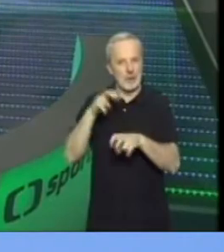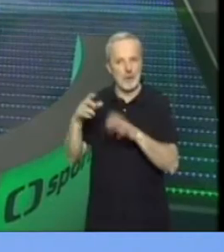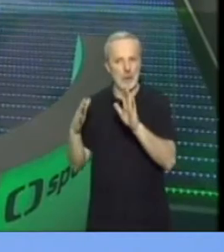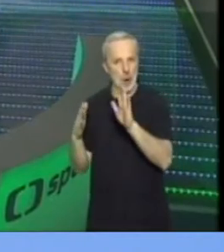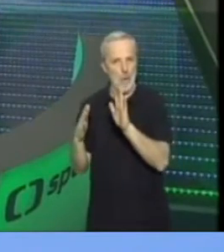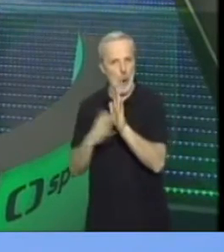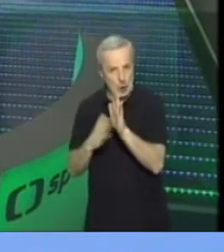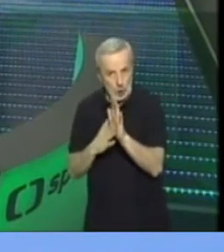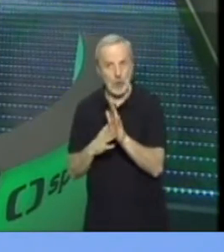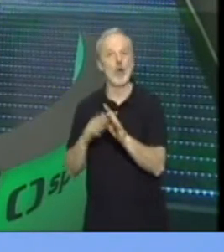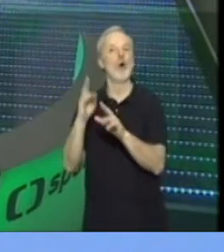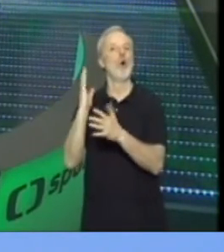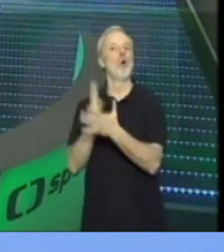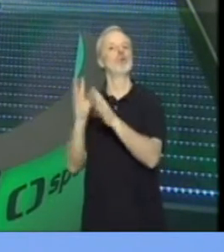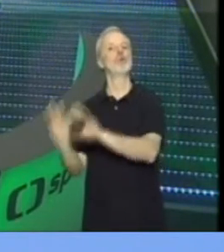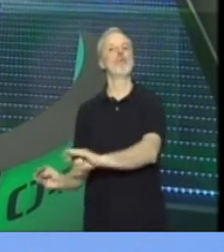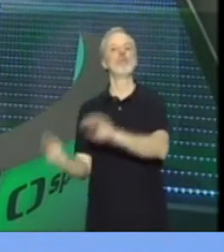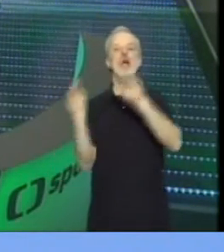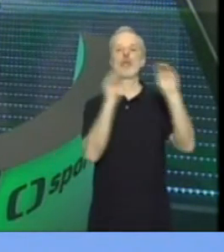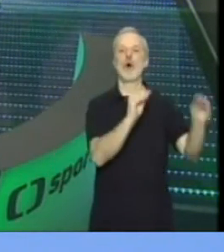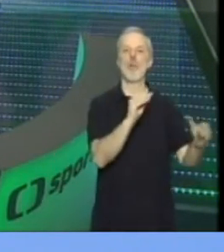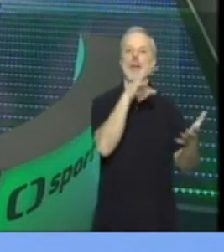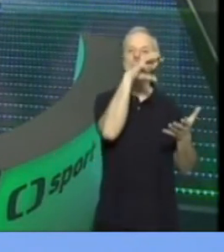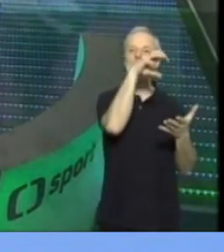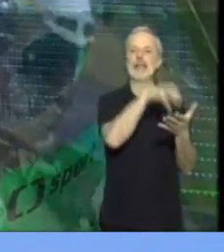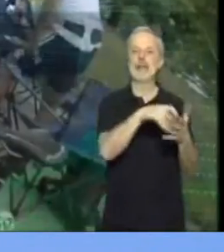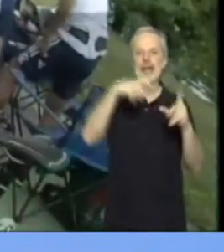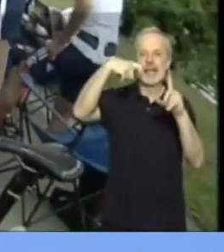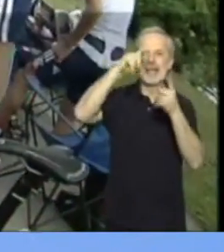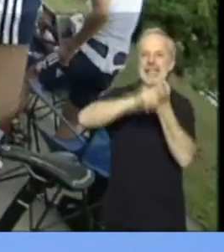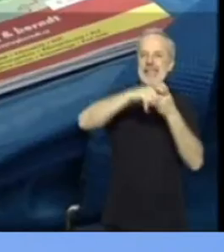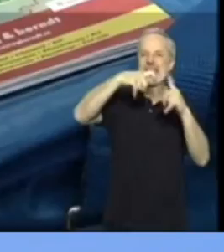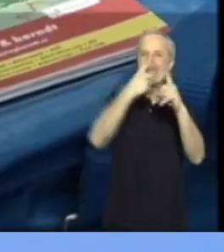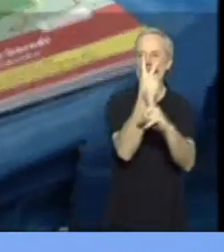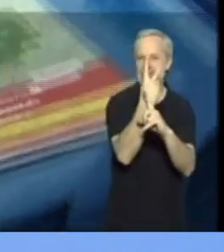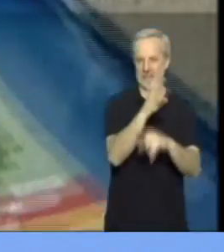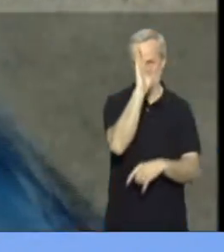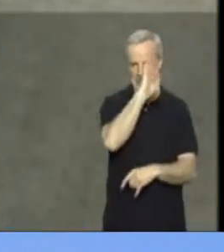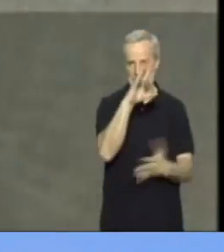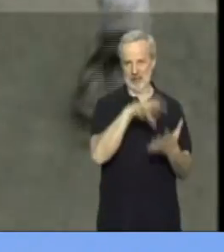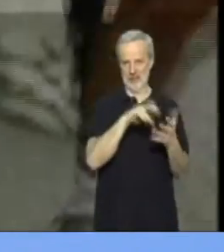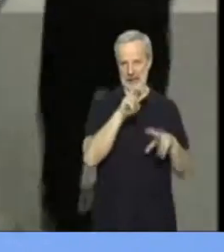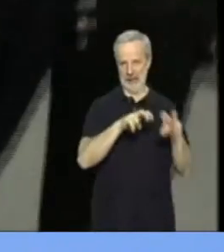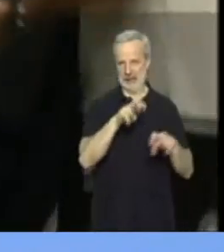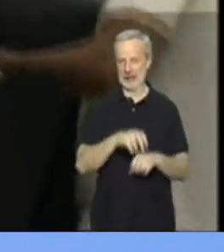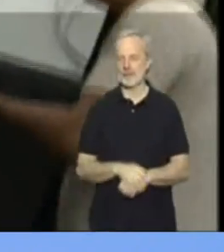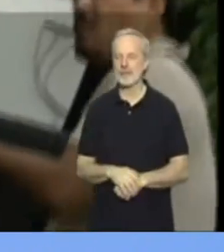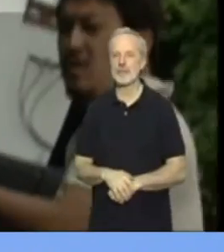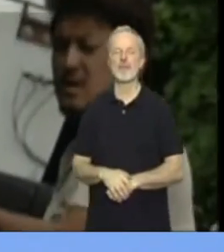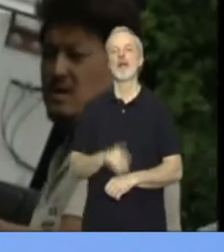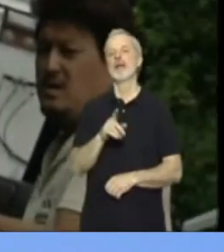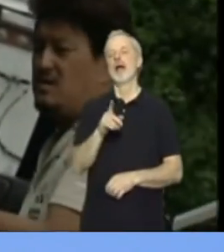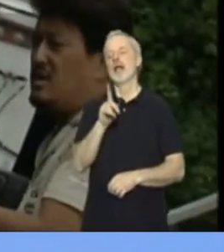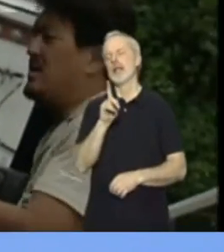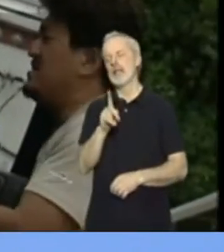Sky. Takže myslím si, že diváci se mají těšit na hezkou podívanou. Kdybychom to tady měli zasadit do toho